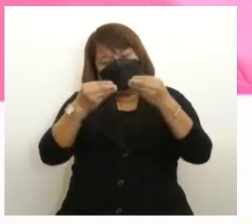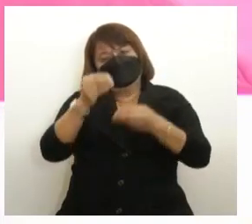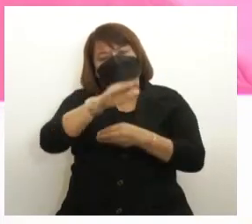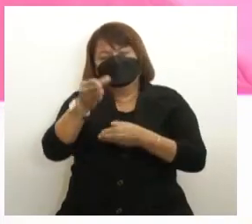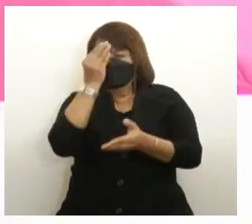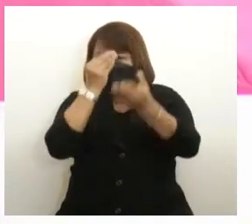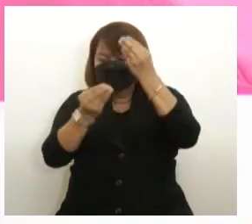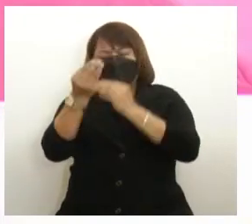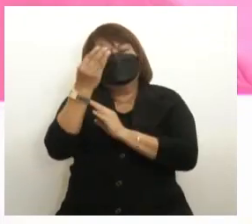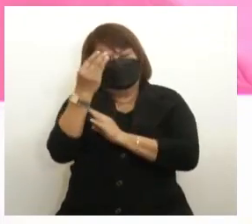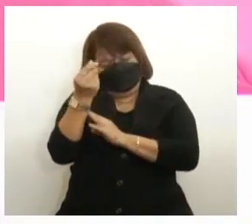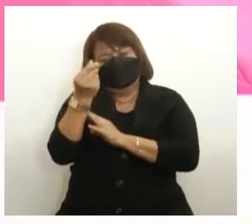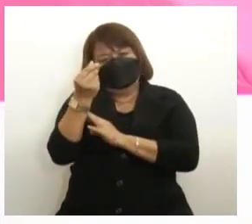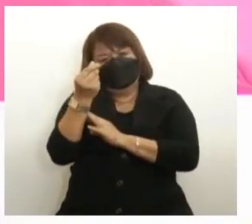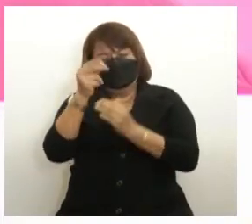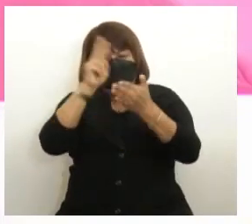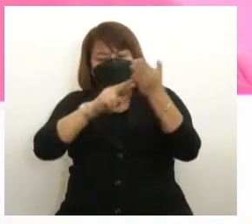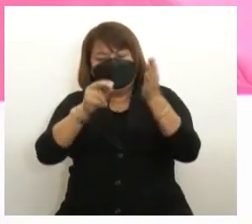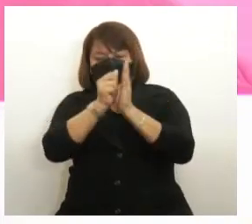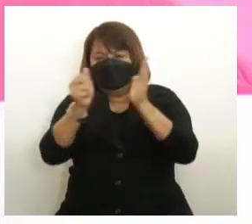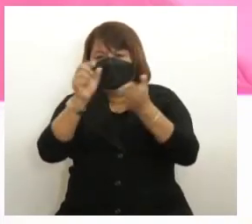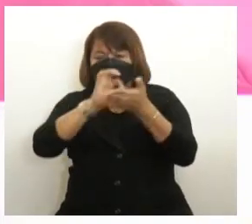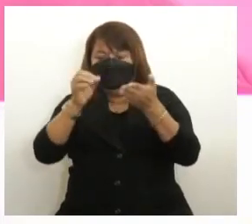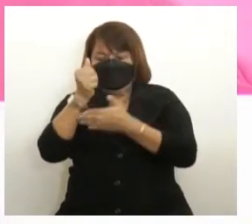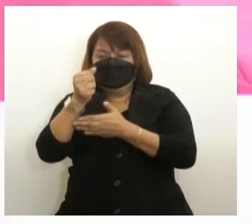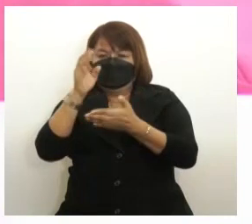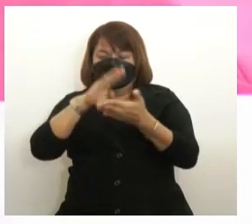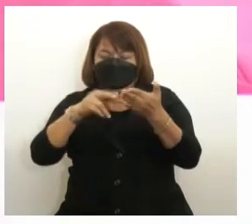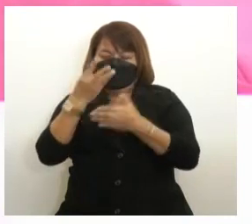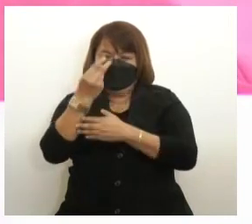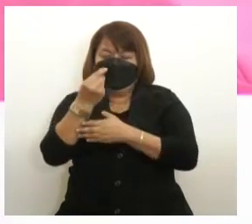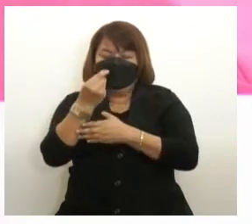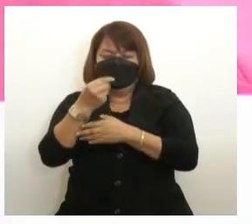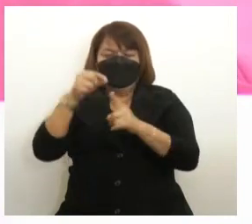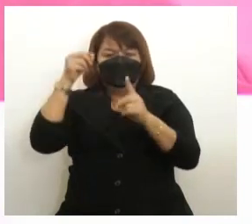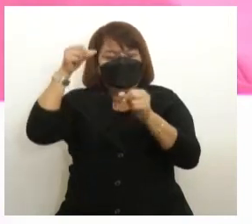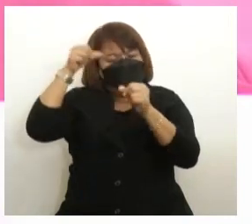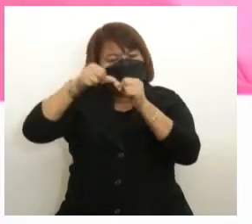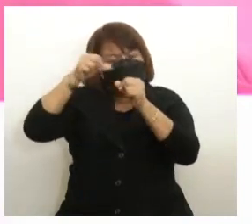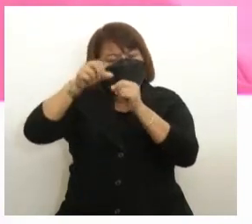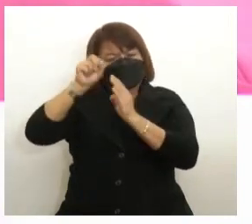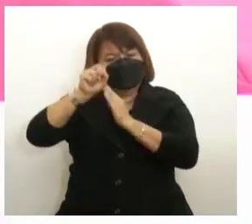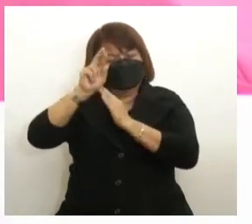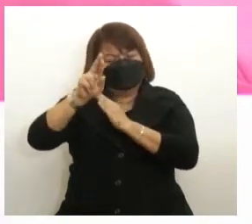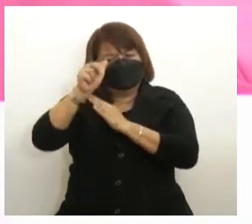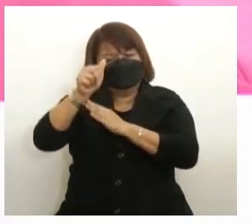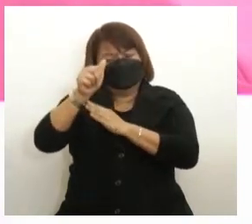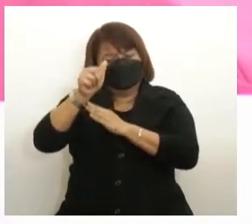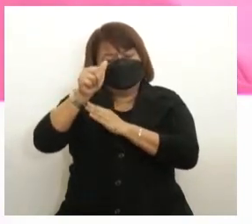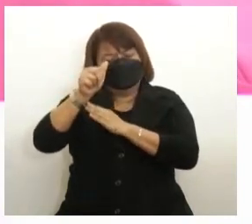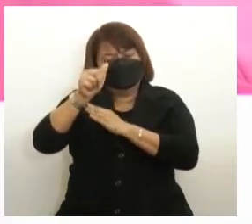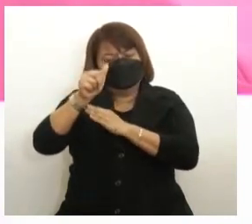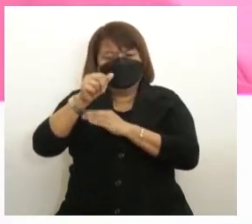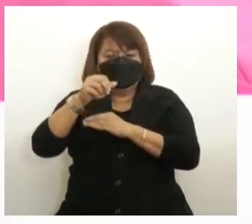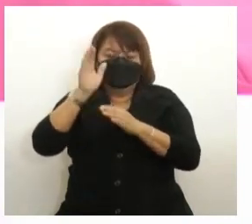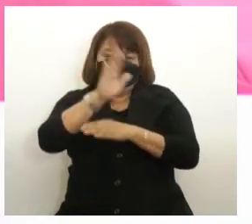รู้ได้เร็วขึ้นอ่านออกเขียนได้เร็วขึ้นจำตำแหน่งของสระได้ว่าสระนี้วางอยู่ตรงไหนออกเสียงอย่างไรส